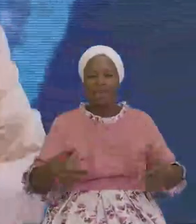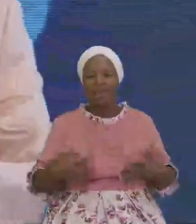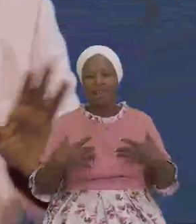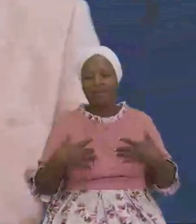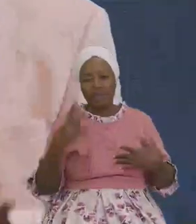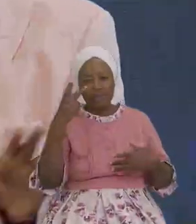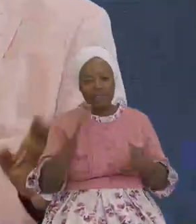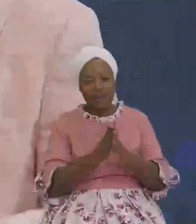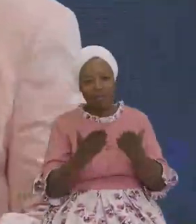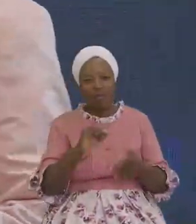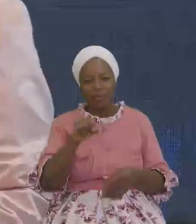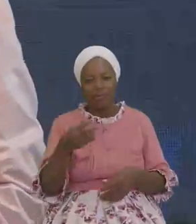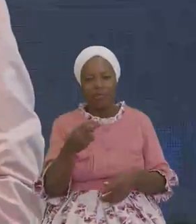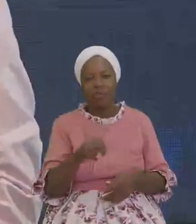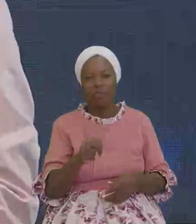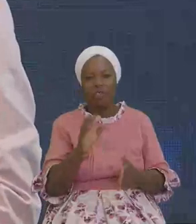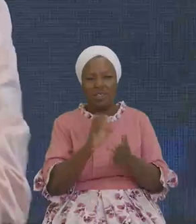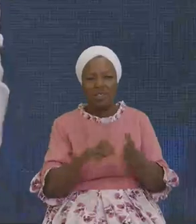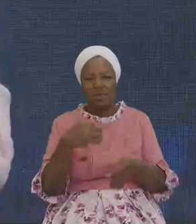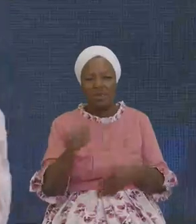Et il vient avec la vie abondante.